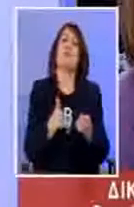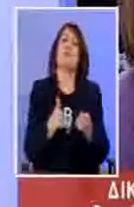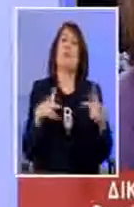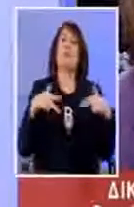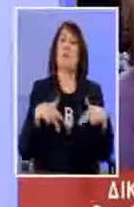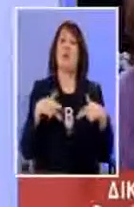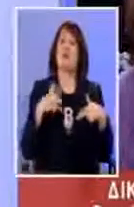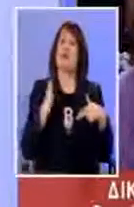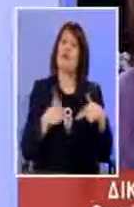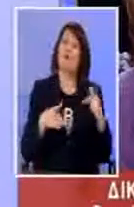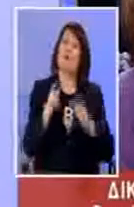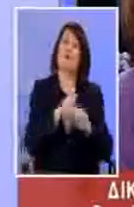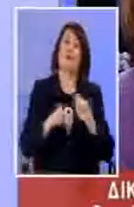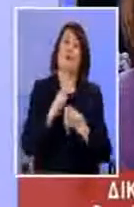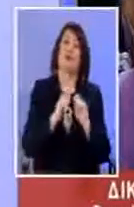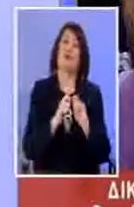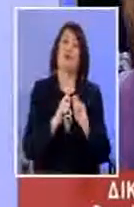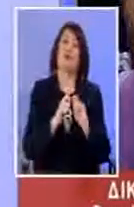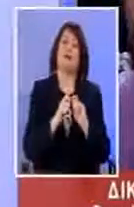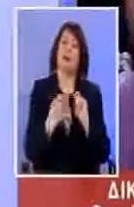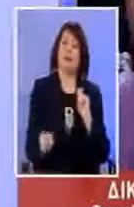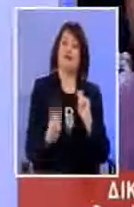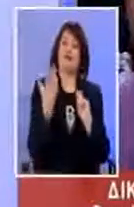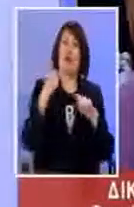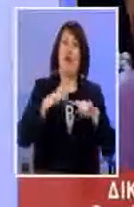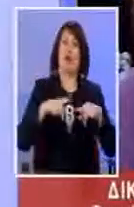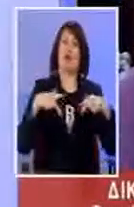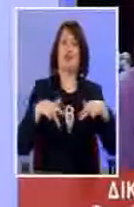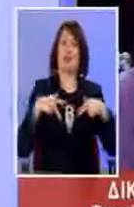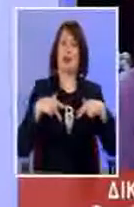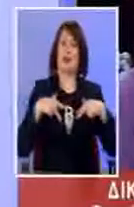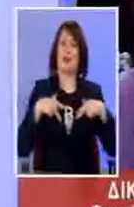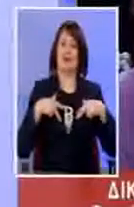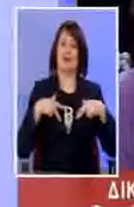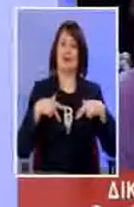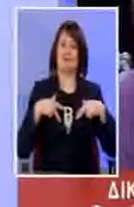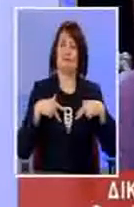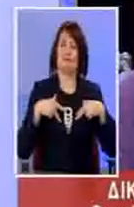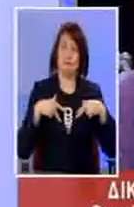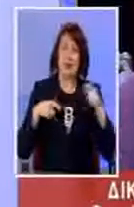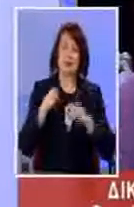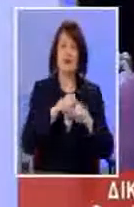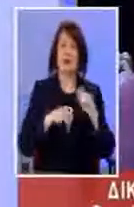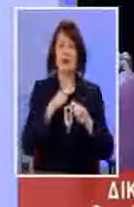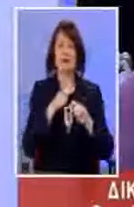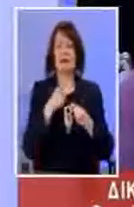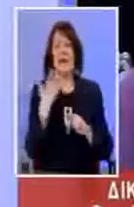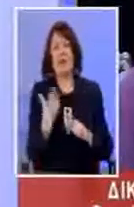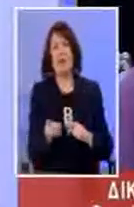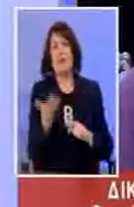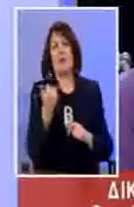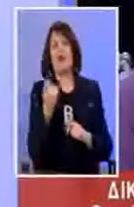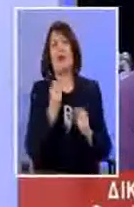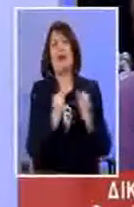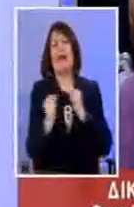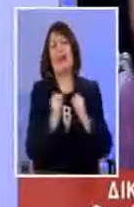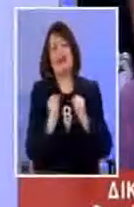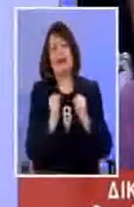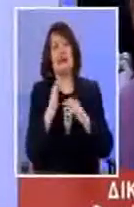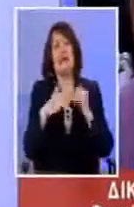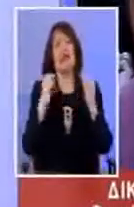πολιτεία. Και μάλιστα να πρωτοπορεί η ελληνική πολιτεία, ανεξαρτήτως αν έχουμε ή δεν έχουμε κρίση, διότι αυτές οι